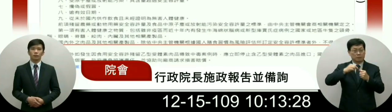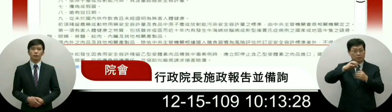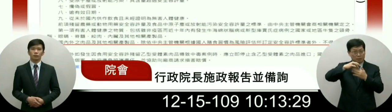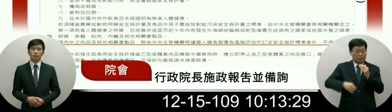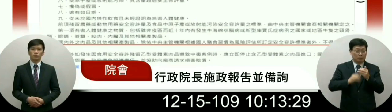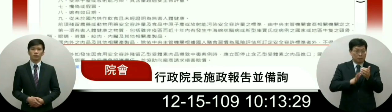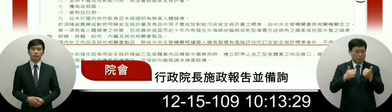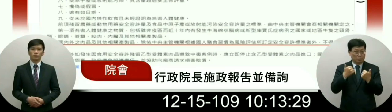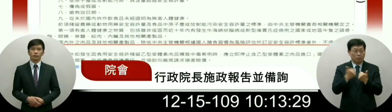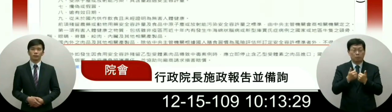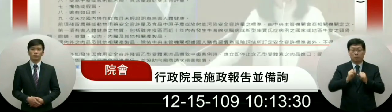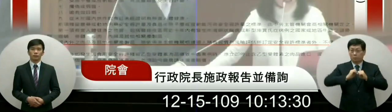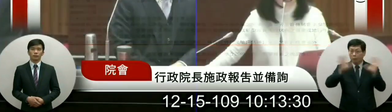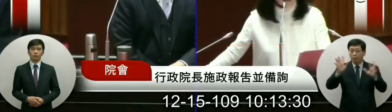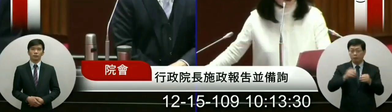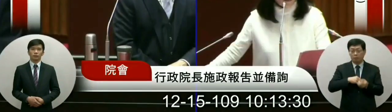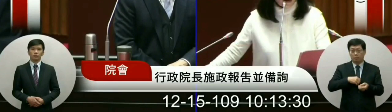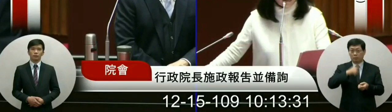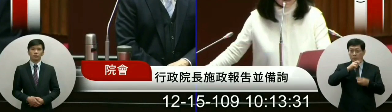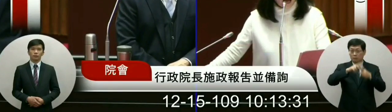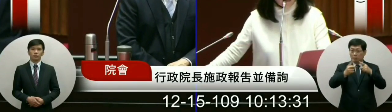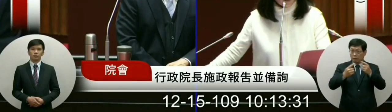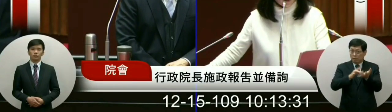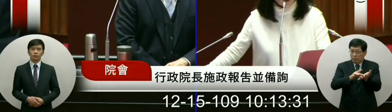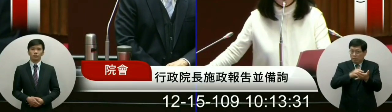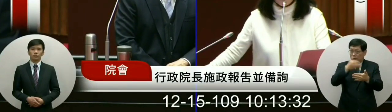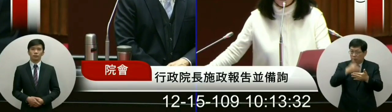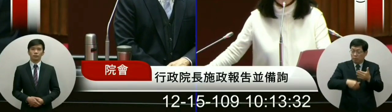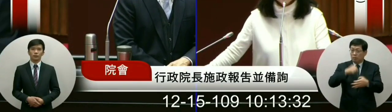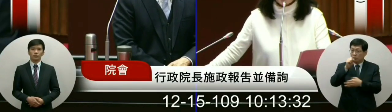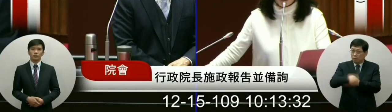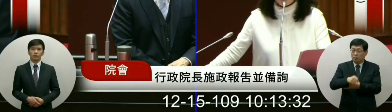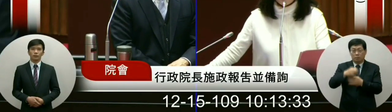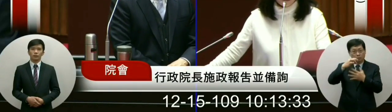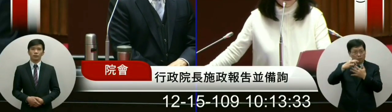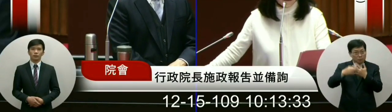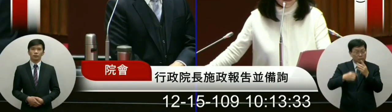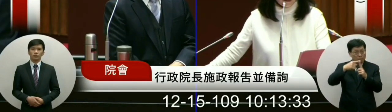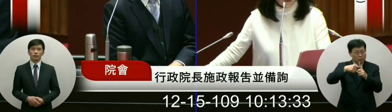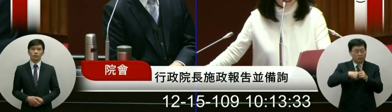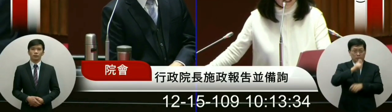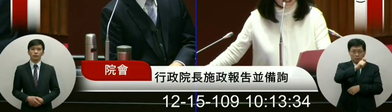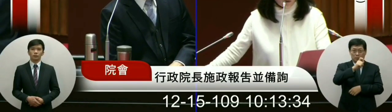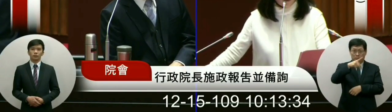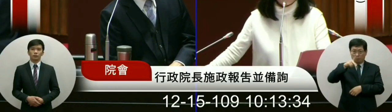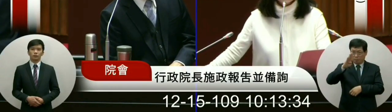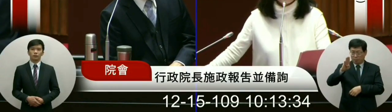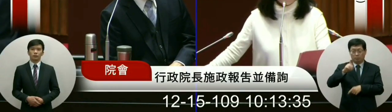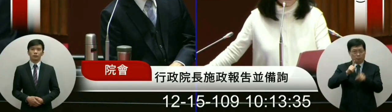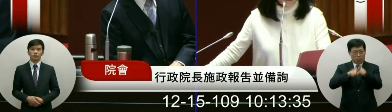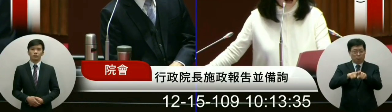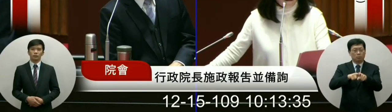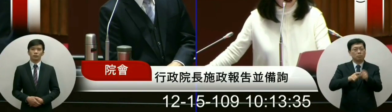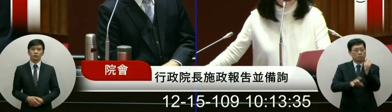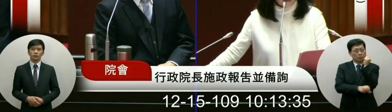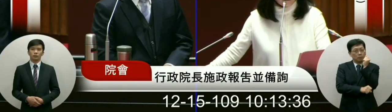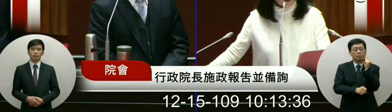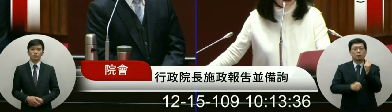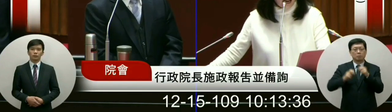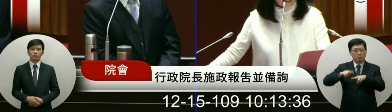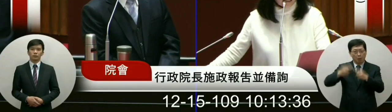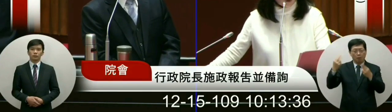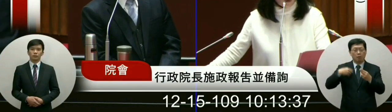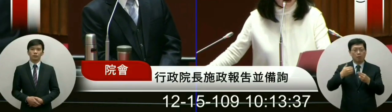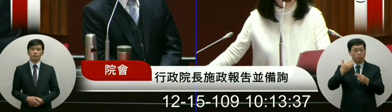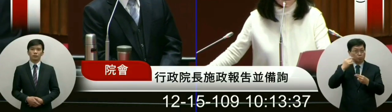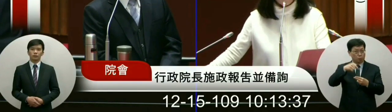所颁布的肉类莱克多巴胺残留容许量 10ppb 为基准，开放含